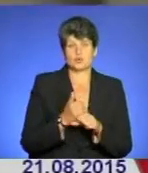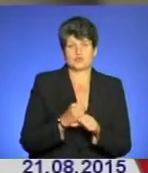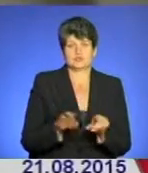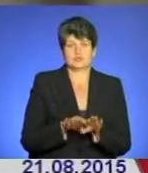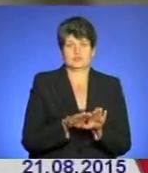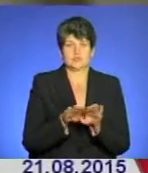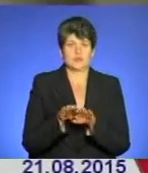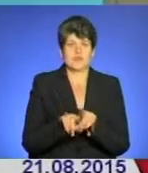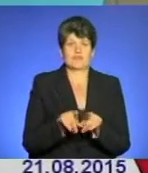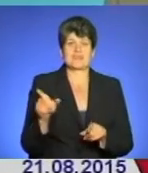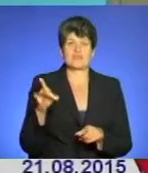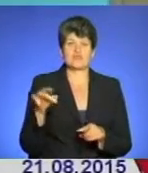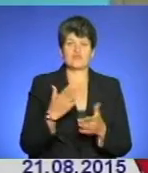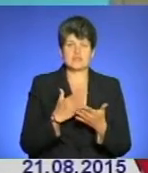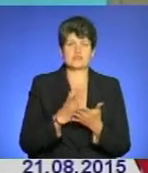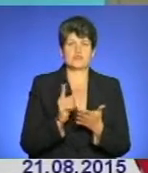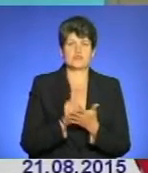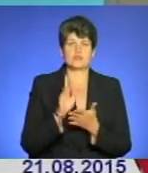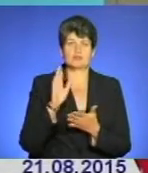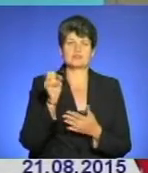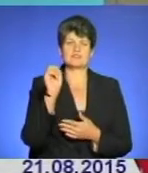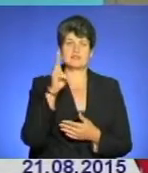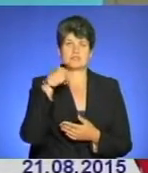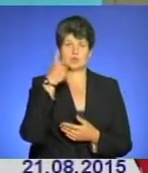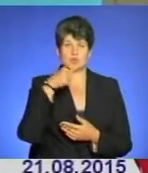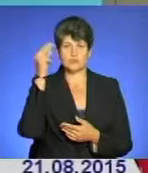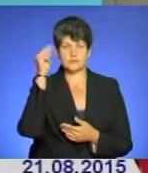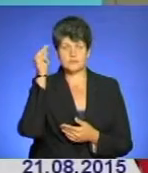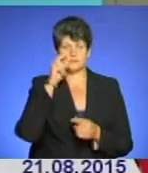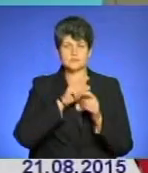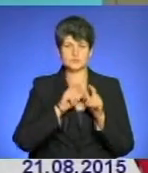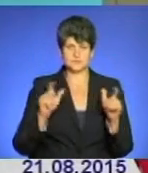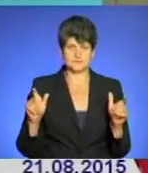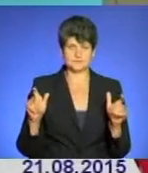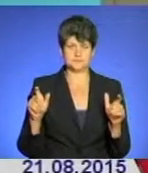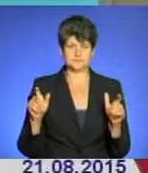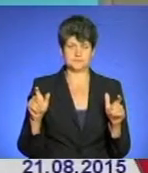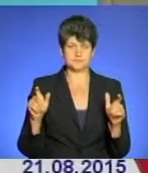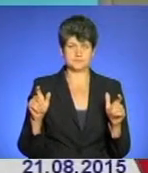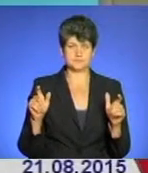Європою, значить, у нас як мінімум має бути 12-літня освіта, загальноосвітня школа.